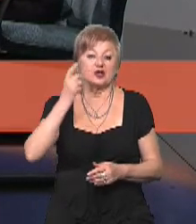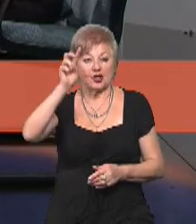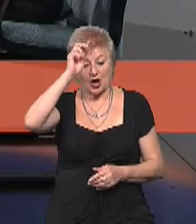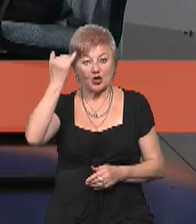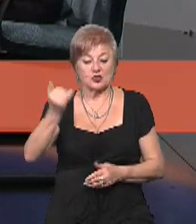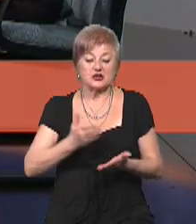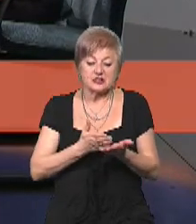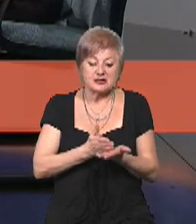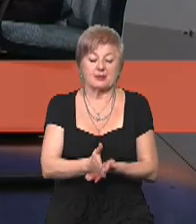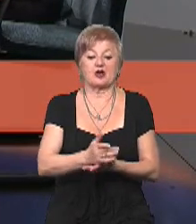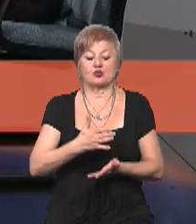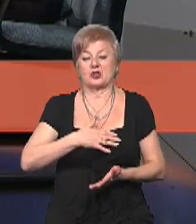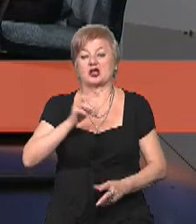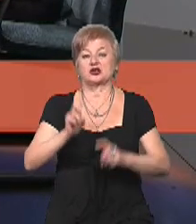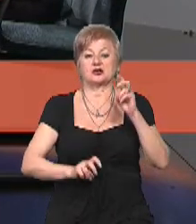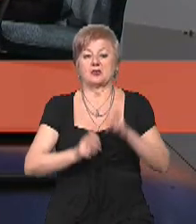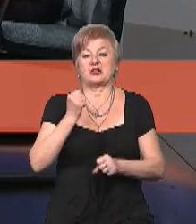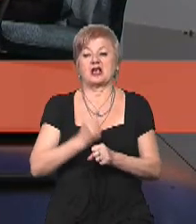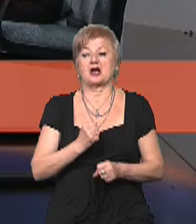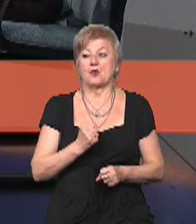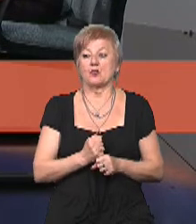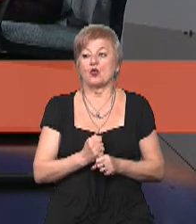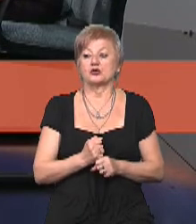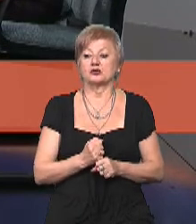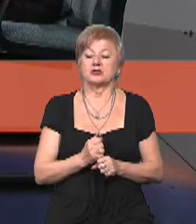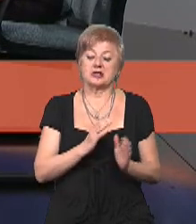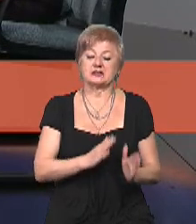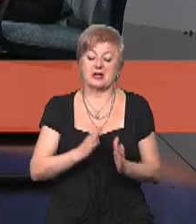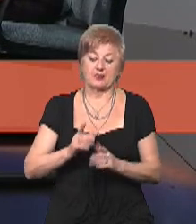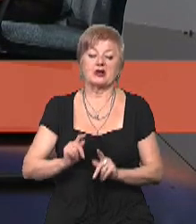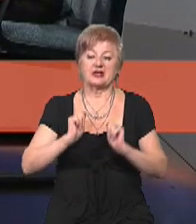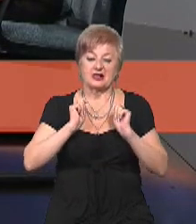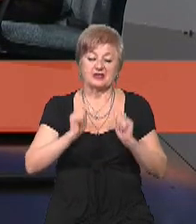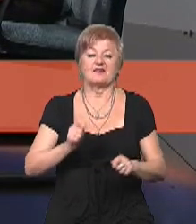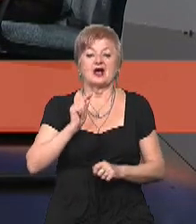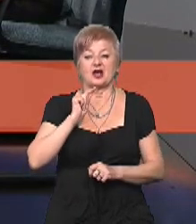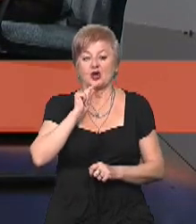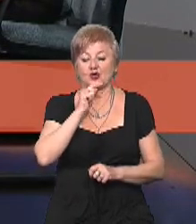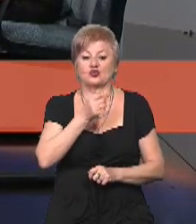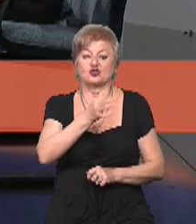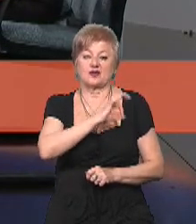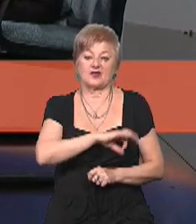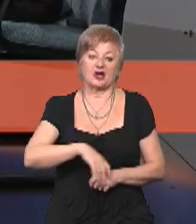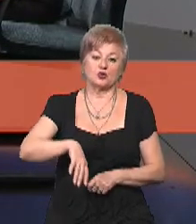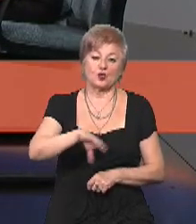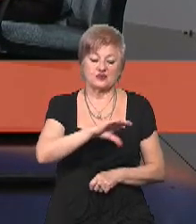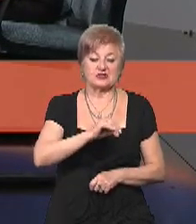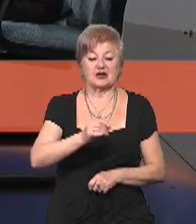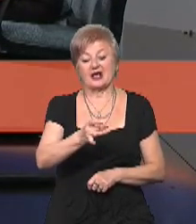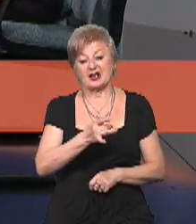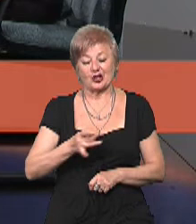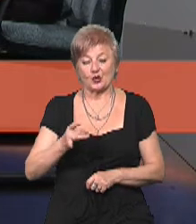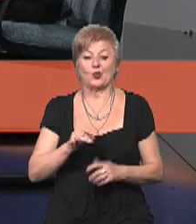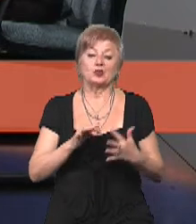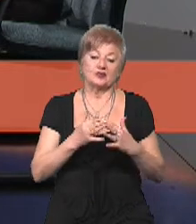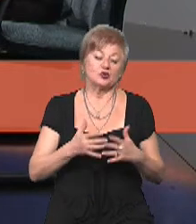направлены на то, чтобы наши предприятия работали стабильно и приносили экономическую выгоду всем и регионам, и в